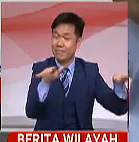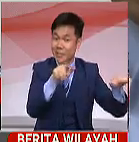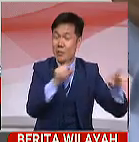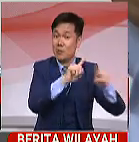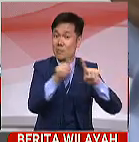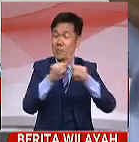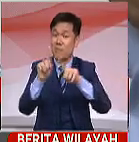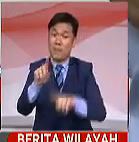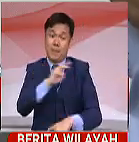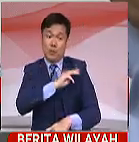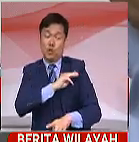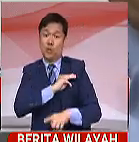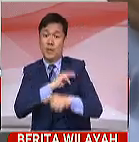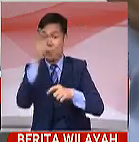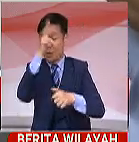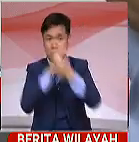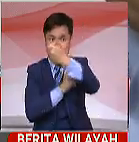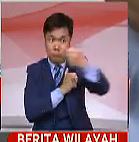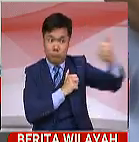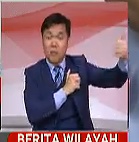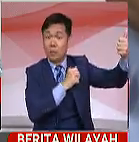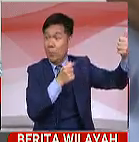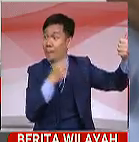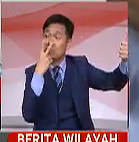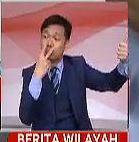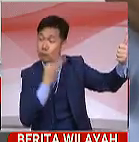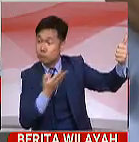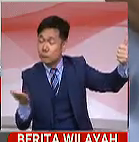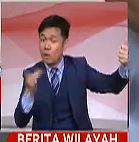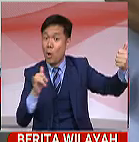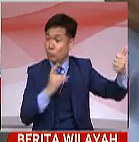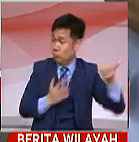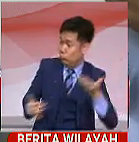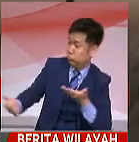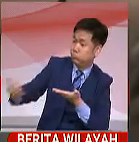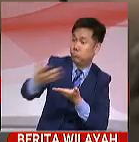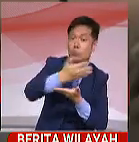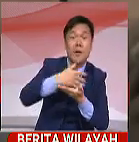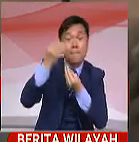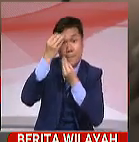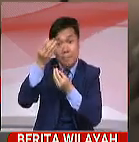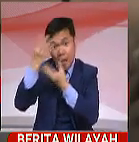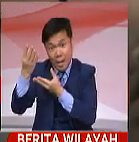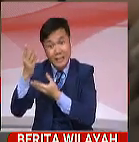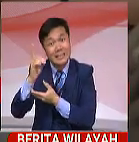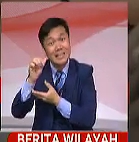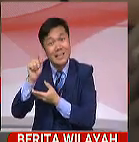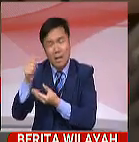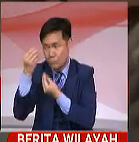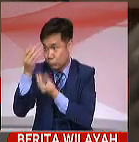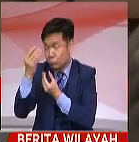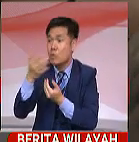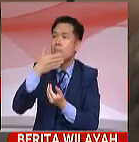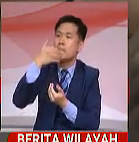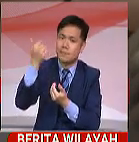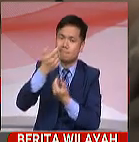ada dan ini nampak ketara kesannya kepada pengumpulan data-data di kementerian dan lebih